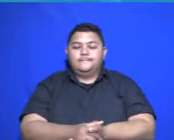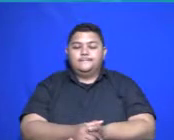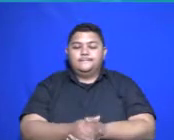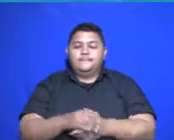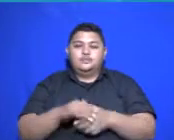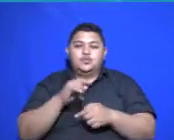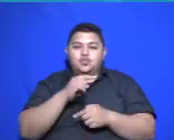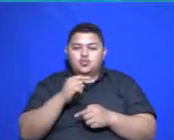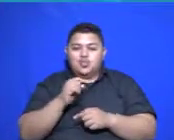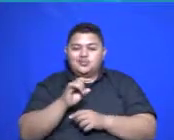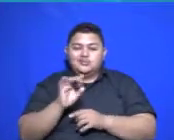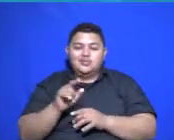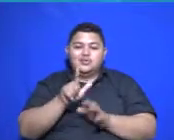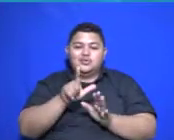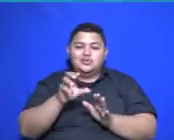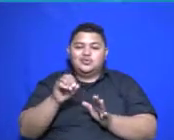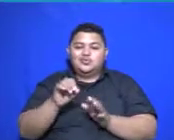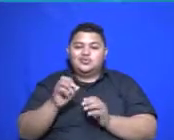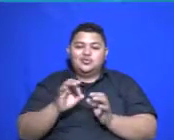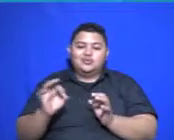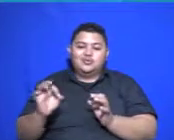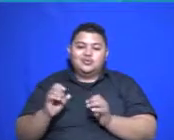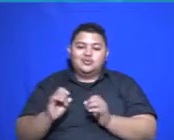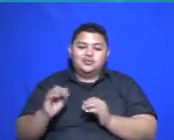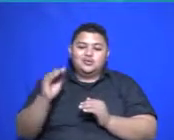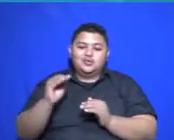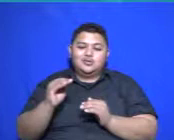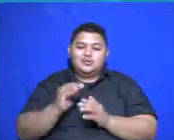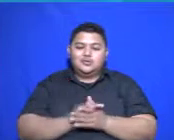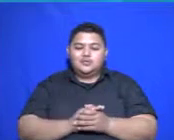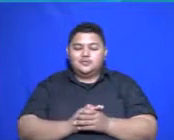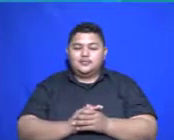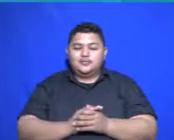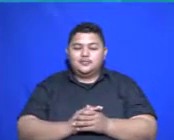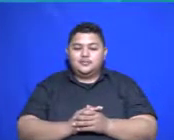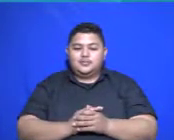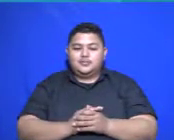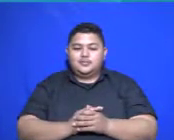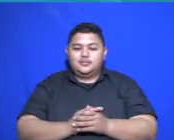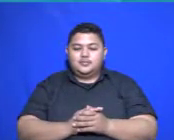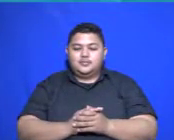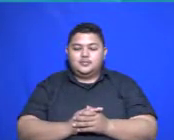Kurang lebih 70.000 koperasi. Itu perlu kita bina lagi. Perlu dibina.